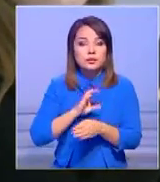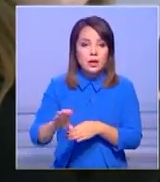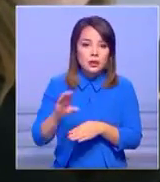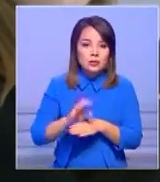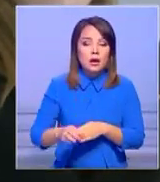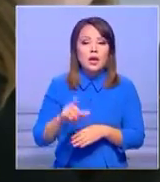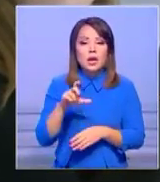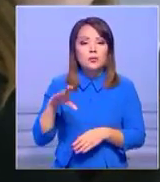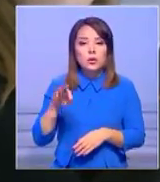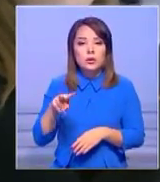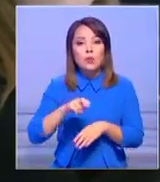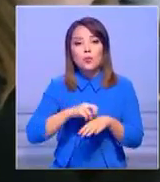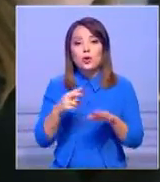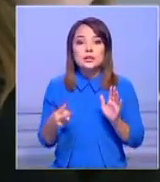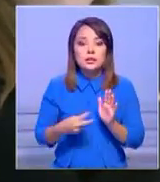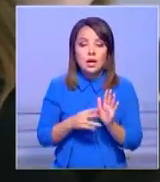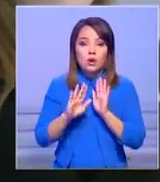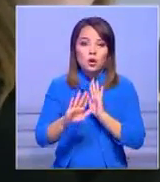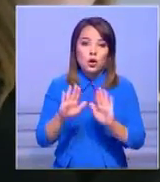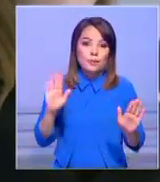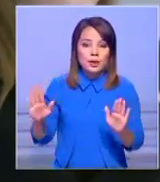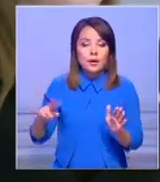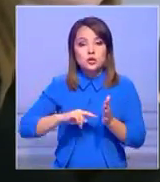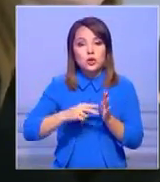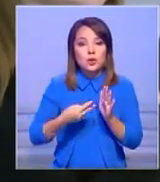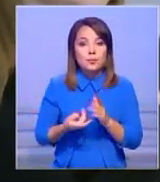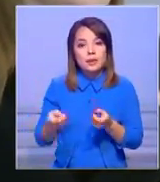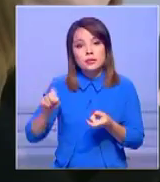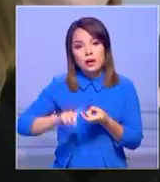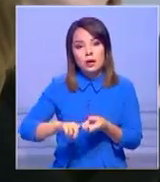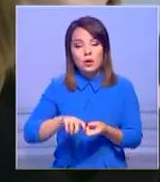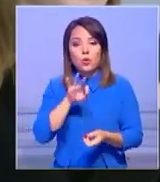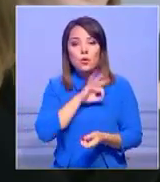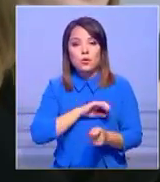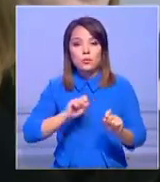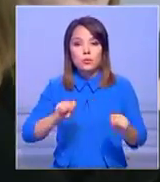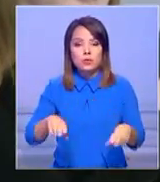материалдар Экспо 2017 көрмесінің жобаларына қолданылады деп күтілуде.